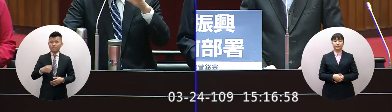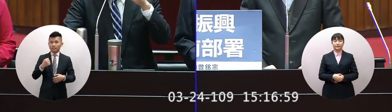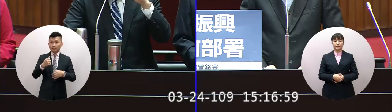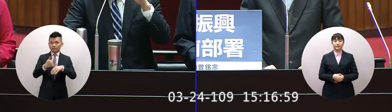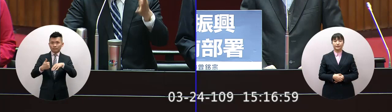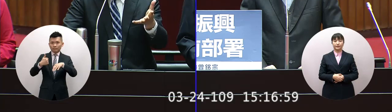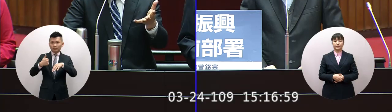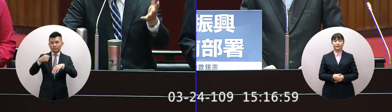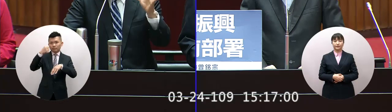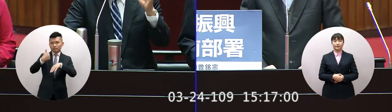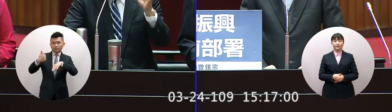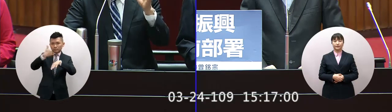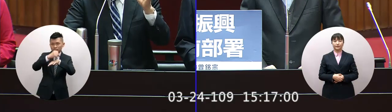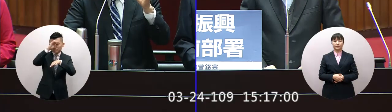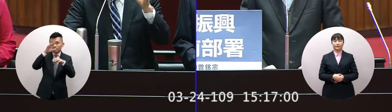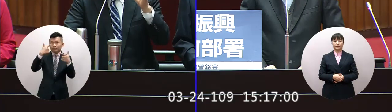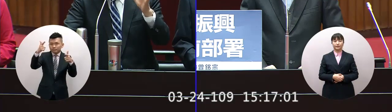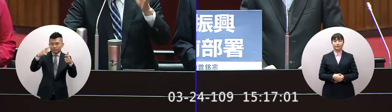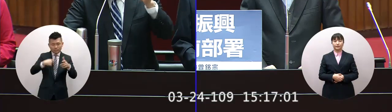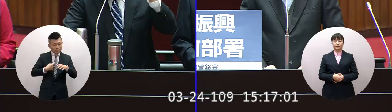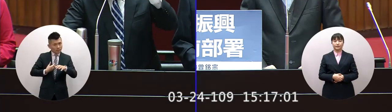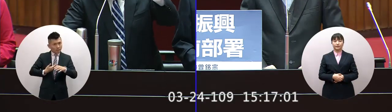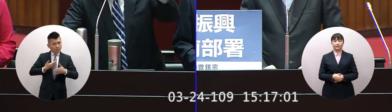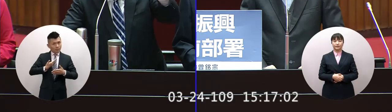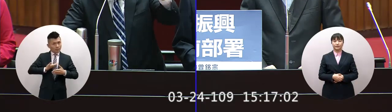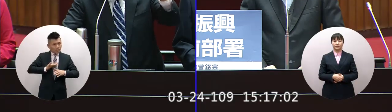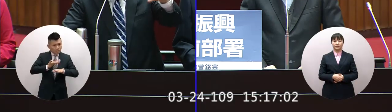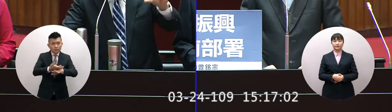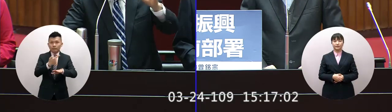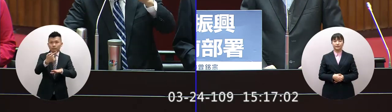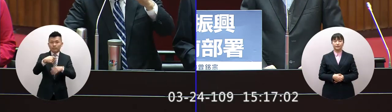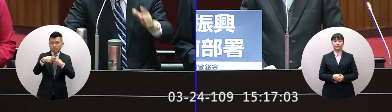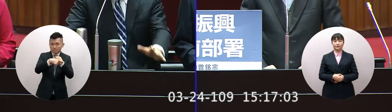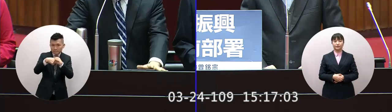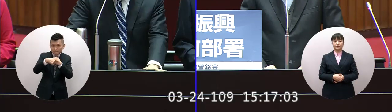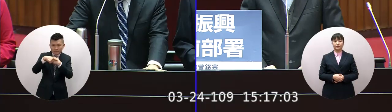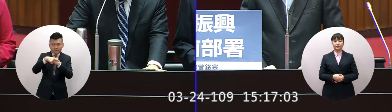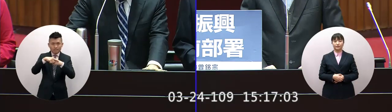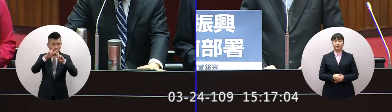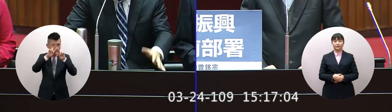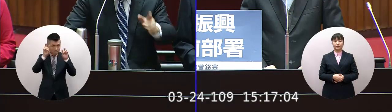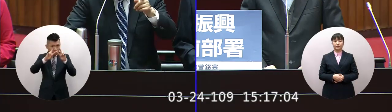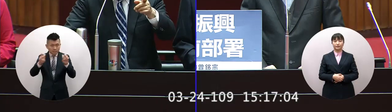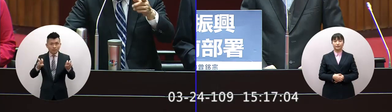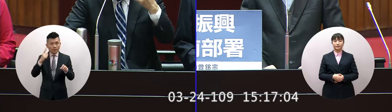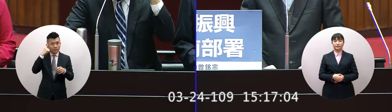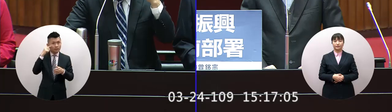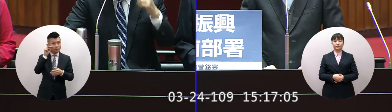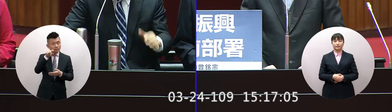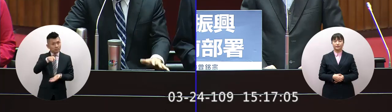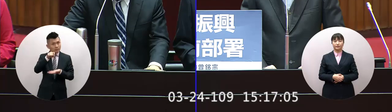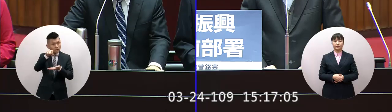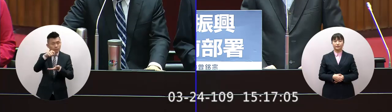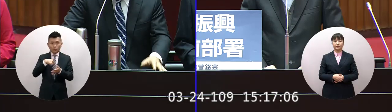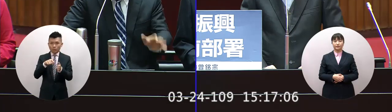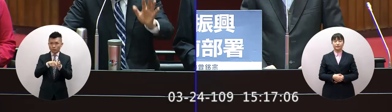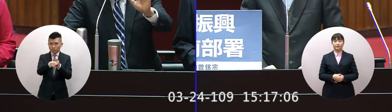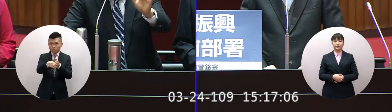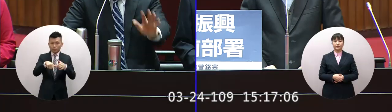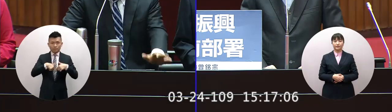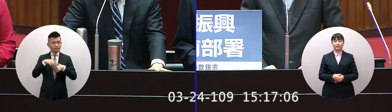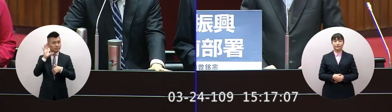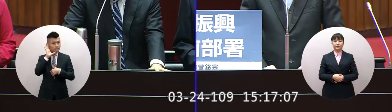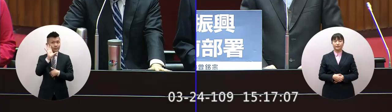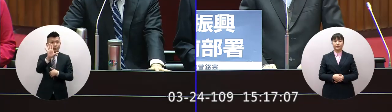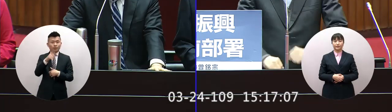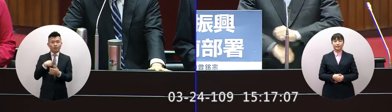角度啊，做生意啊，佮真研究啊，提出各种意见。你讲我足专心听吼，